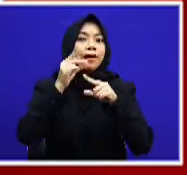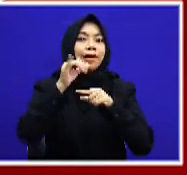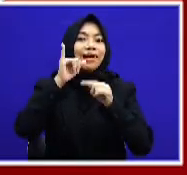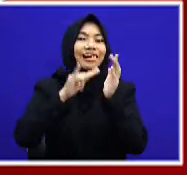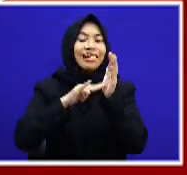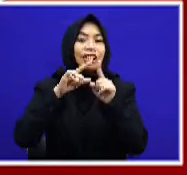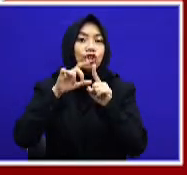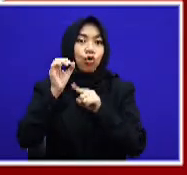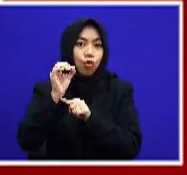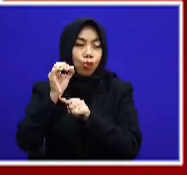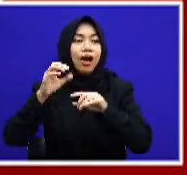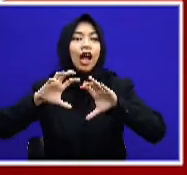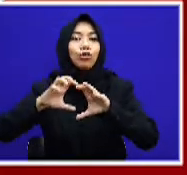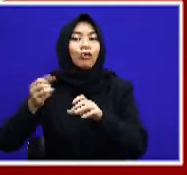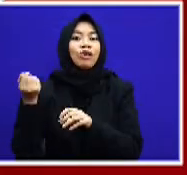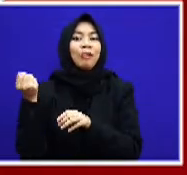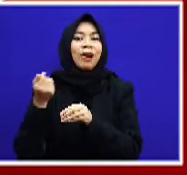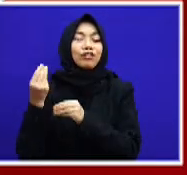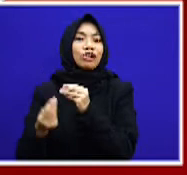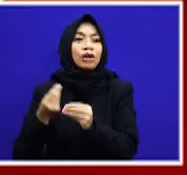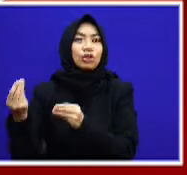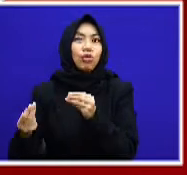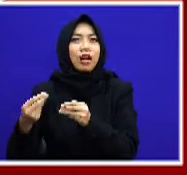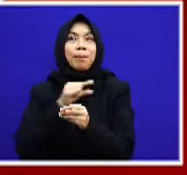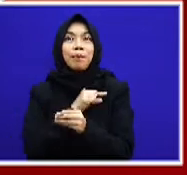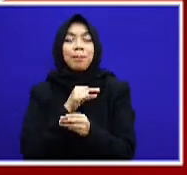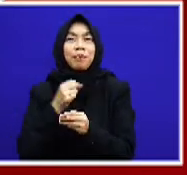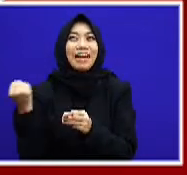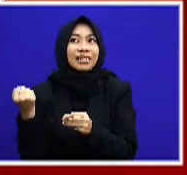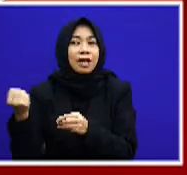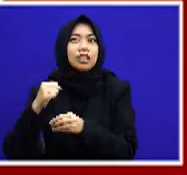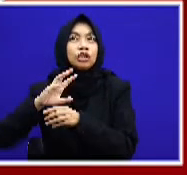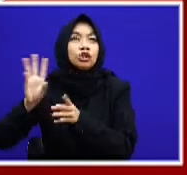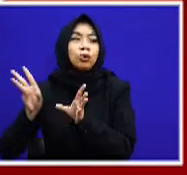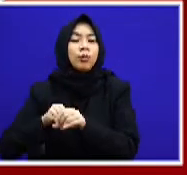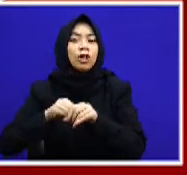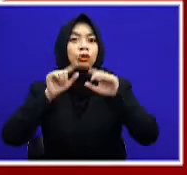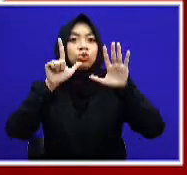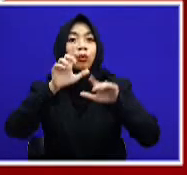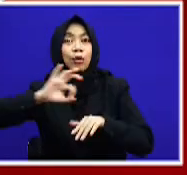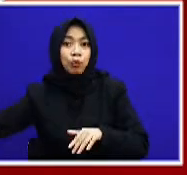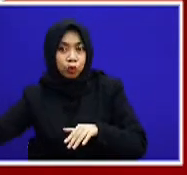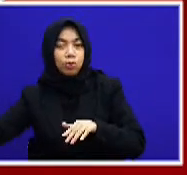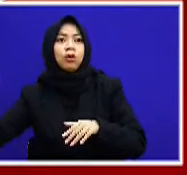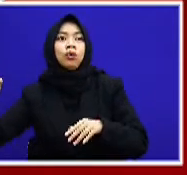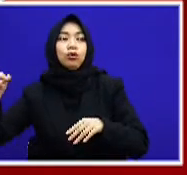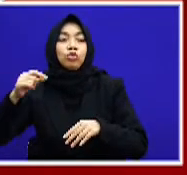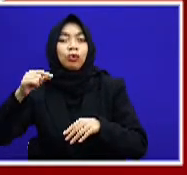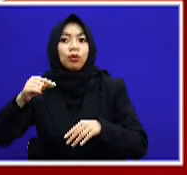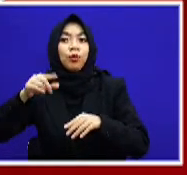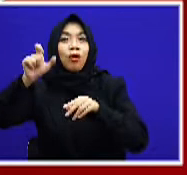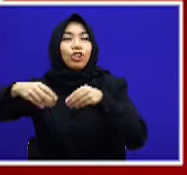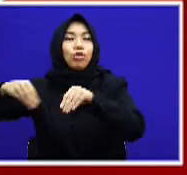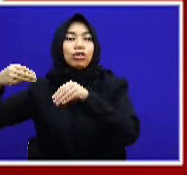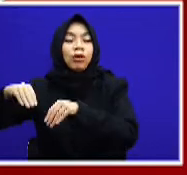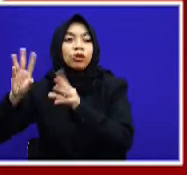Indonesia. Itu ada 7.000-an pasar ya, yang mencakup sekitar 7 juta pedagang pasar di seluruh Indonesia. Nah, kami